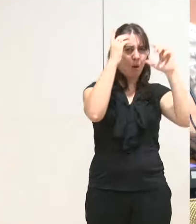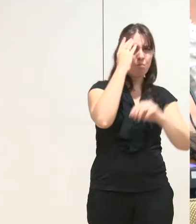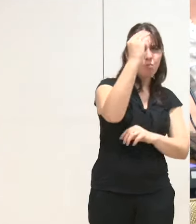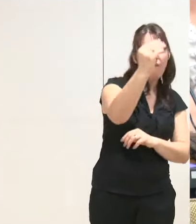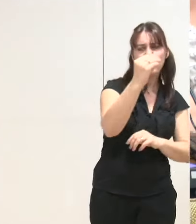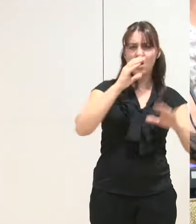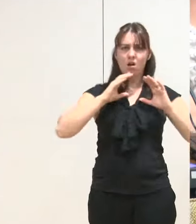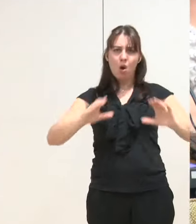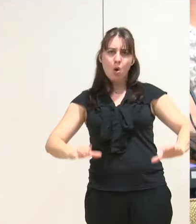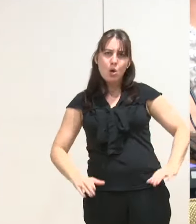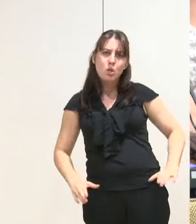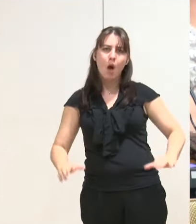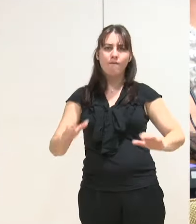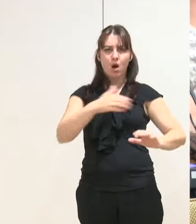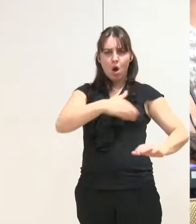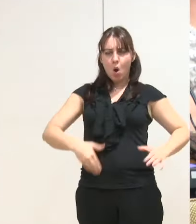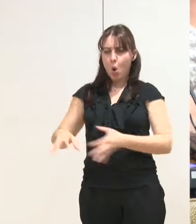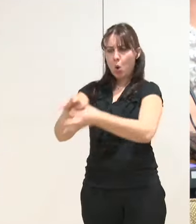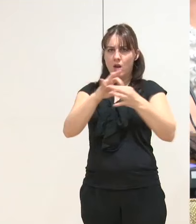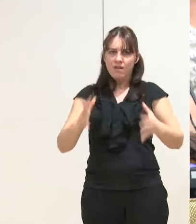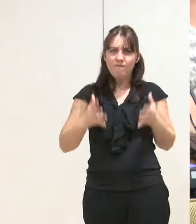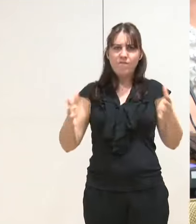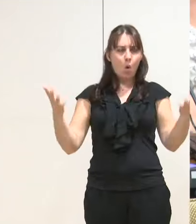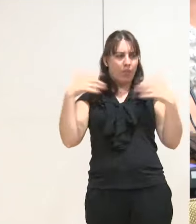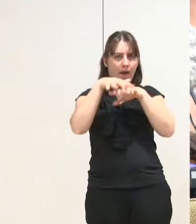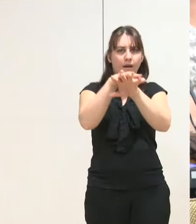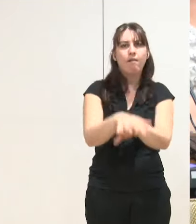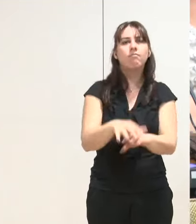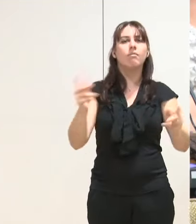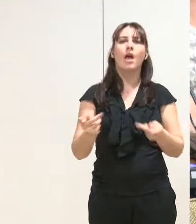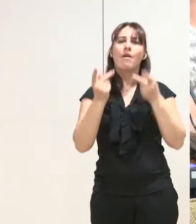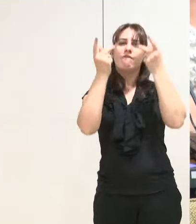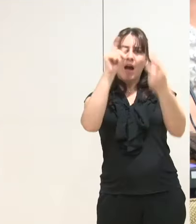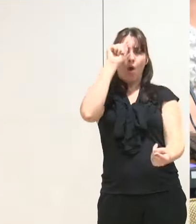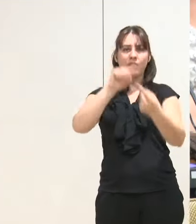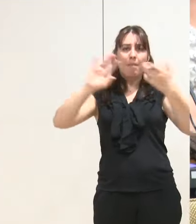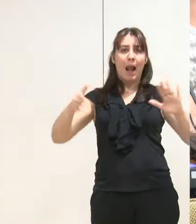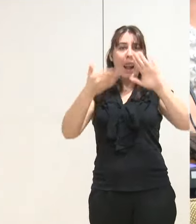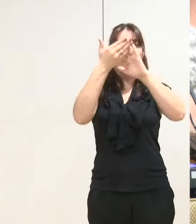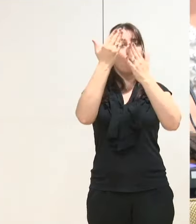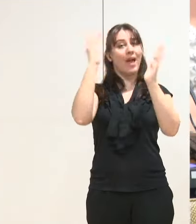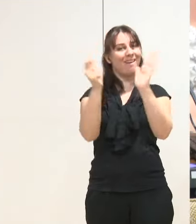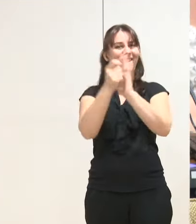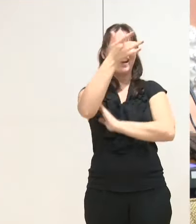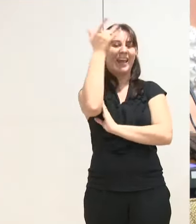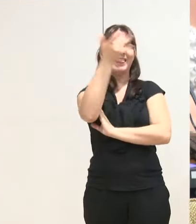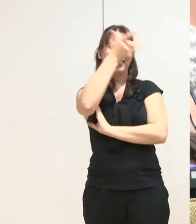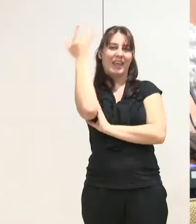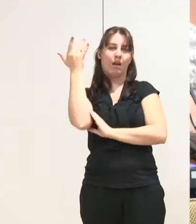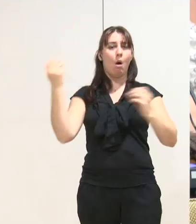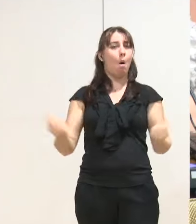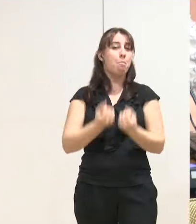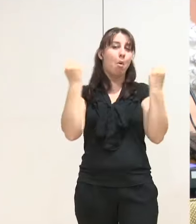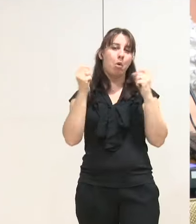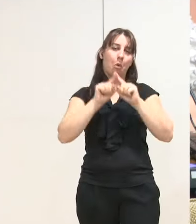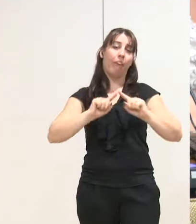les clubs les collectivités volontaires pour partager ensemble toutes les valeur et proposition lié à la montagne en été dont la promotion n'est pas faite au même